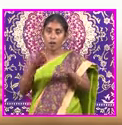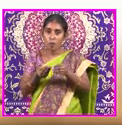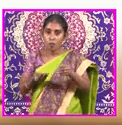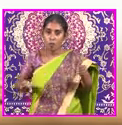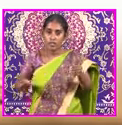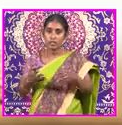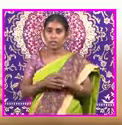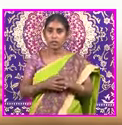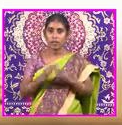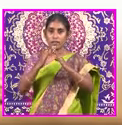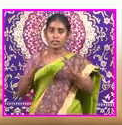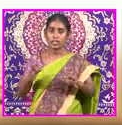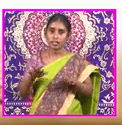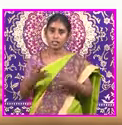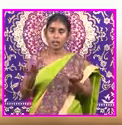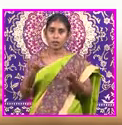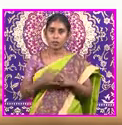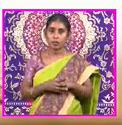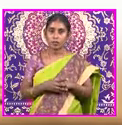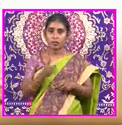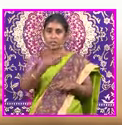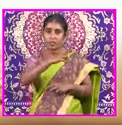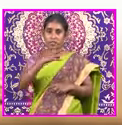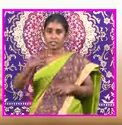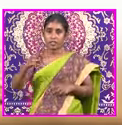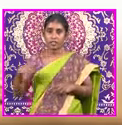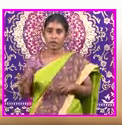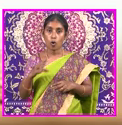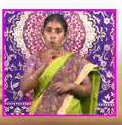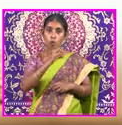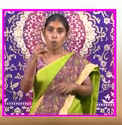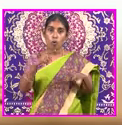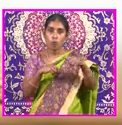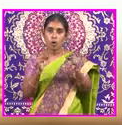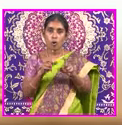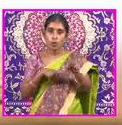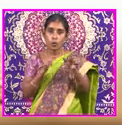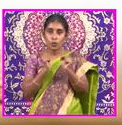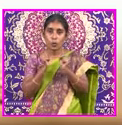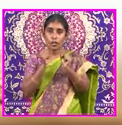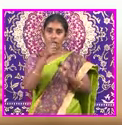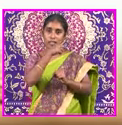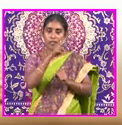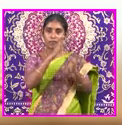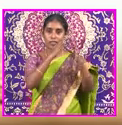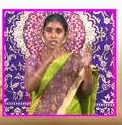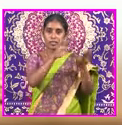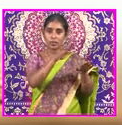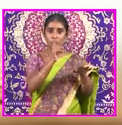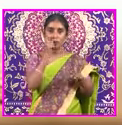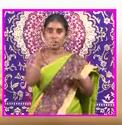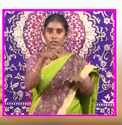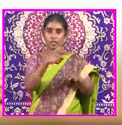அங்கே தங்கும் பொழுது அந்த வித்தியாசத்தை நம்ம வரலாம். இங்கே வந்து ஊட்டி வந்து ஏறக்குறைய 2500 மீட்டர் வந்து கடல் மட்டத்திலிருந்து உயரமாக